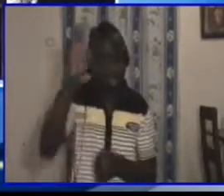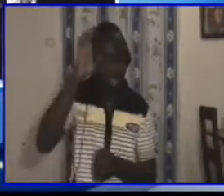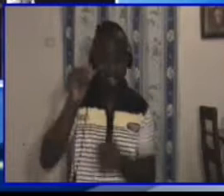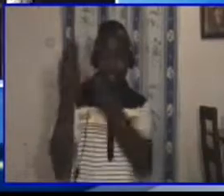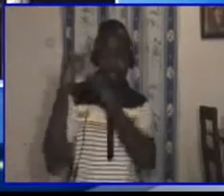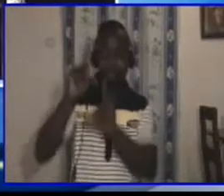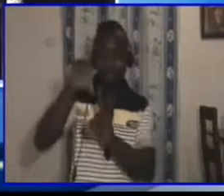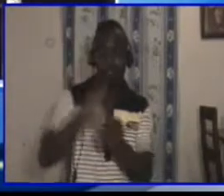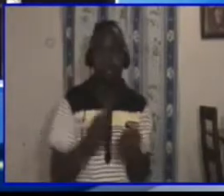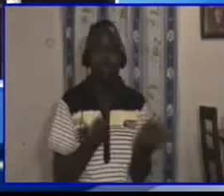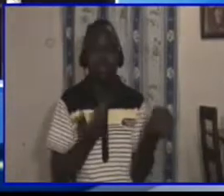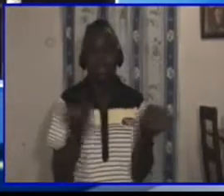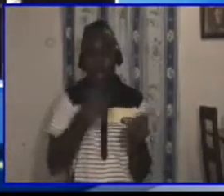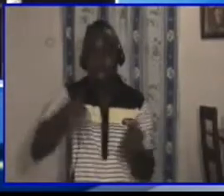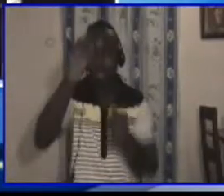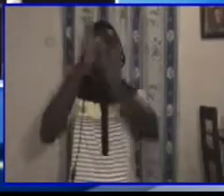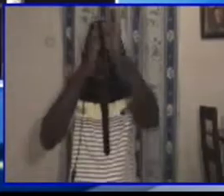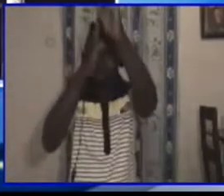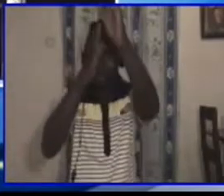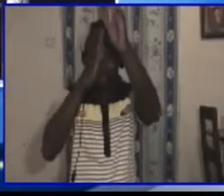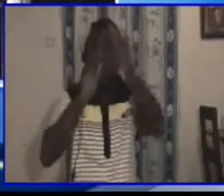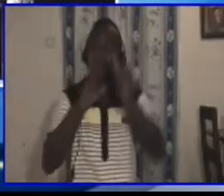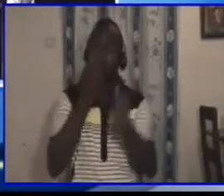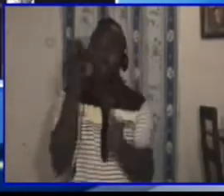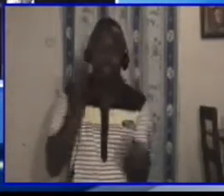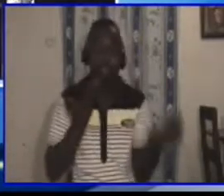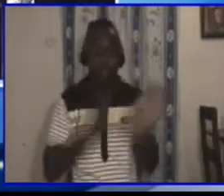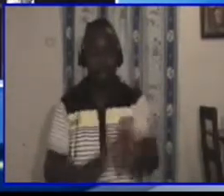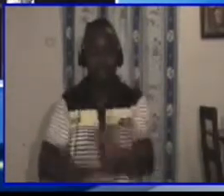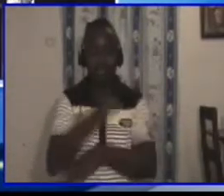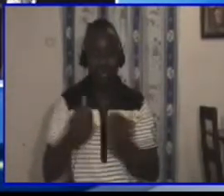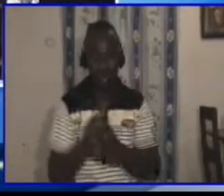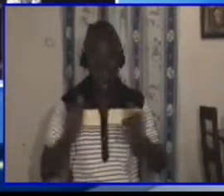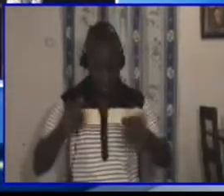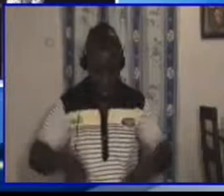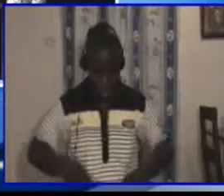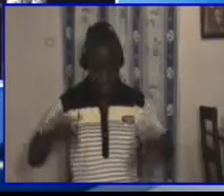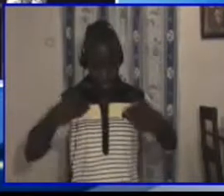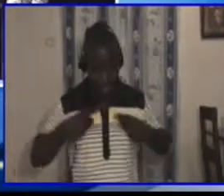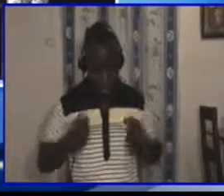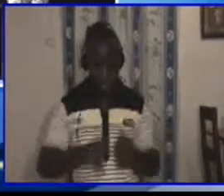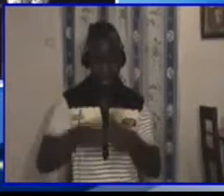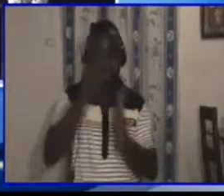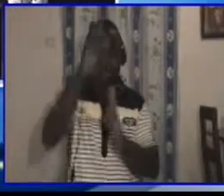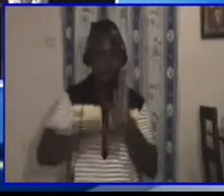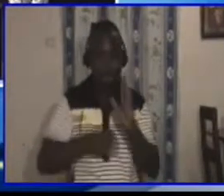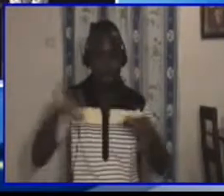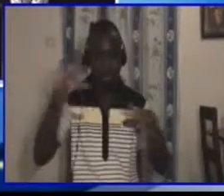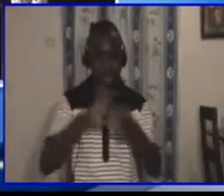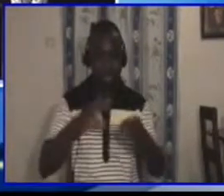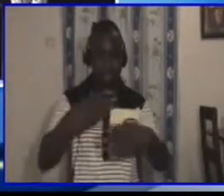leggi in due pietro capitolo 3 verso 4 e